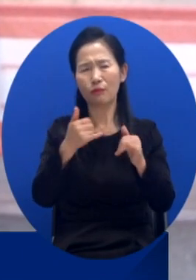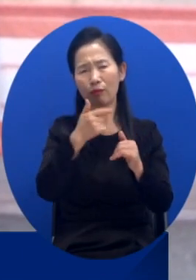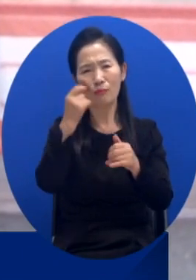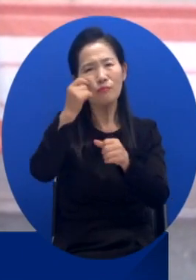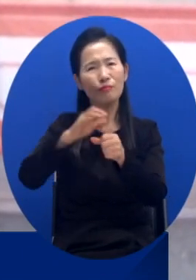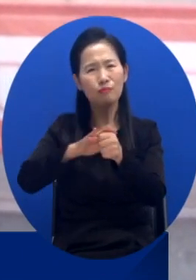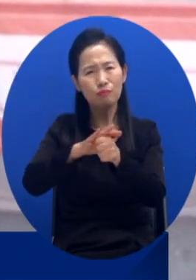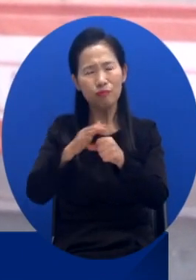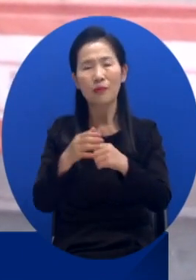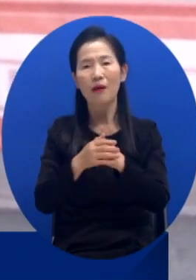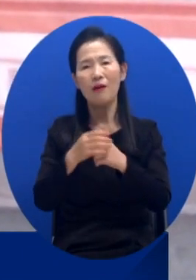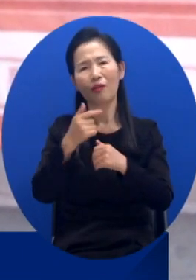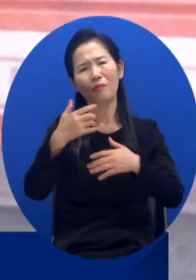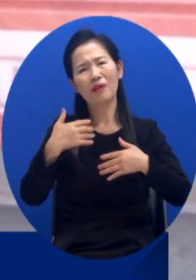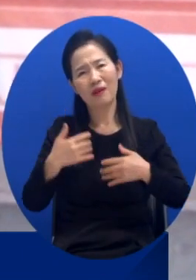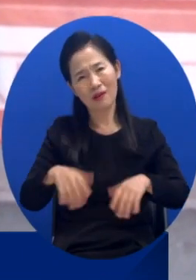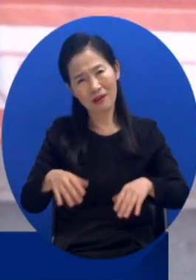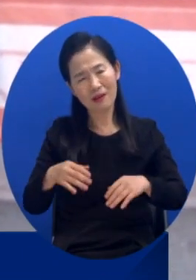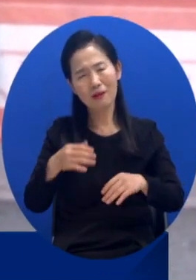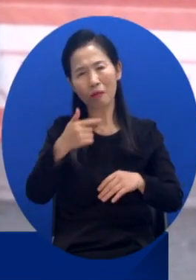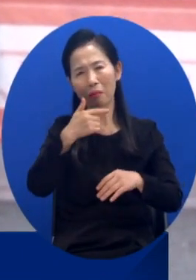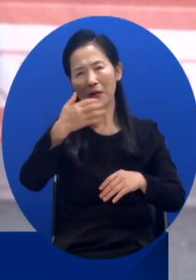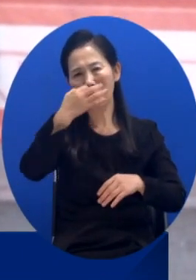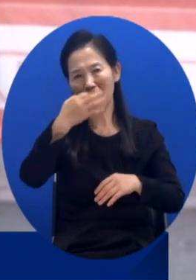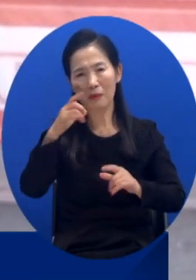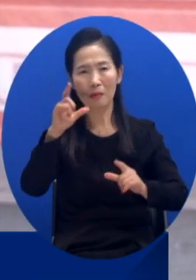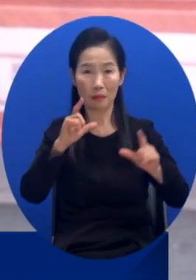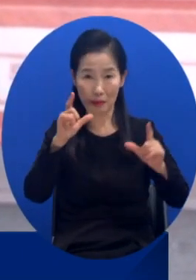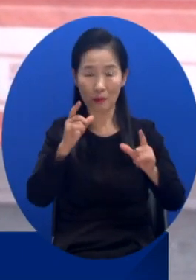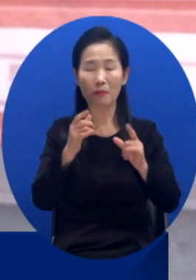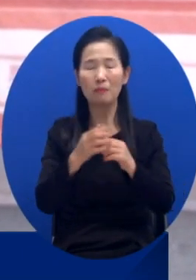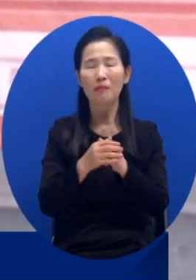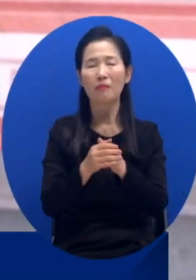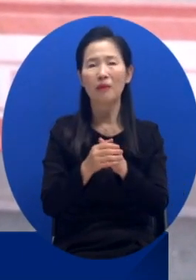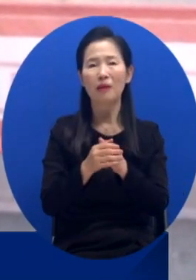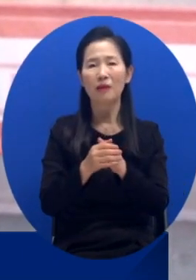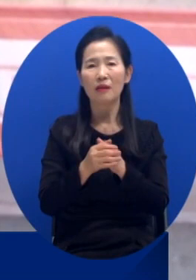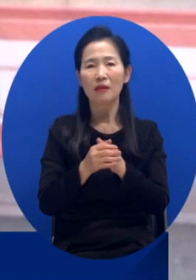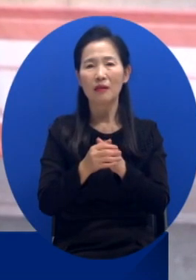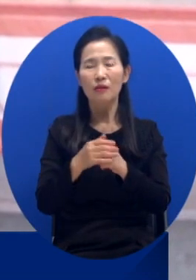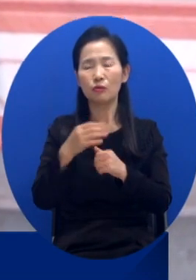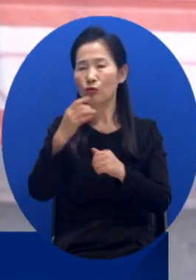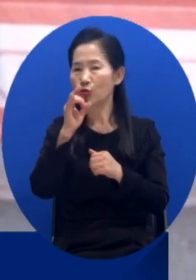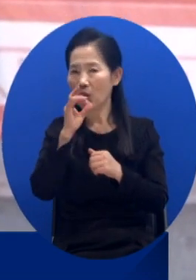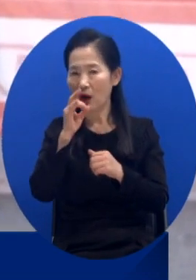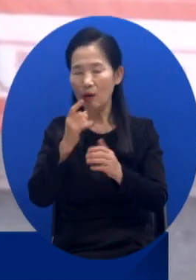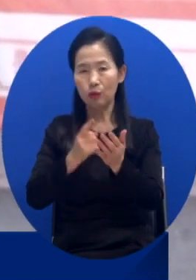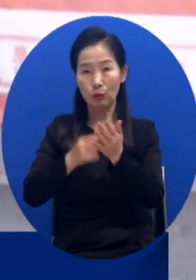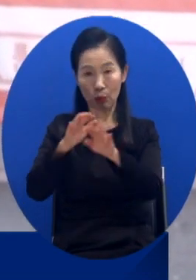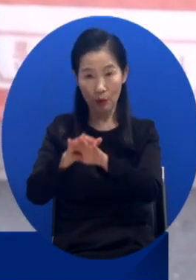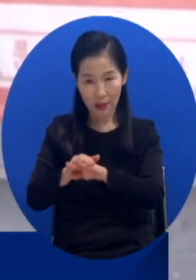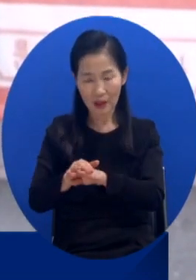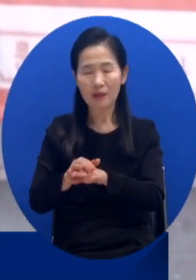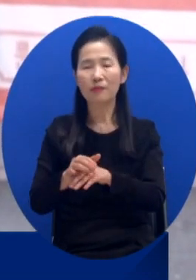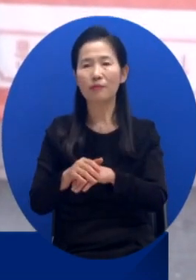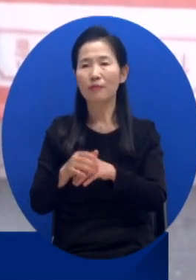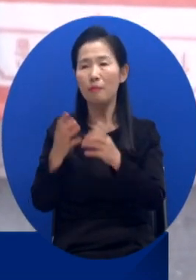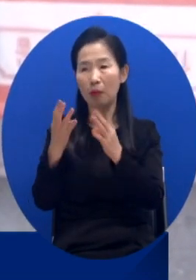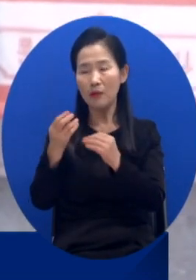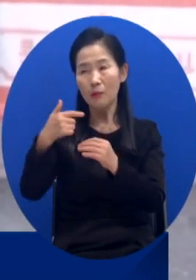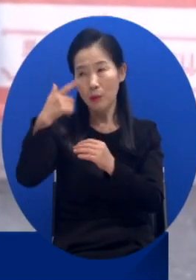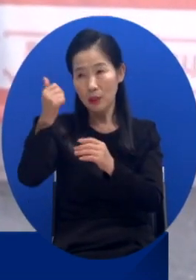또 연약하고 또 너무나 힘들고 그런 분들한테 저희 중앙총회가 많은